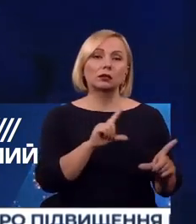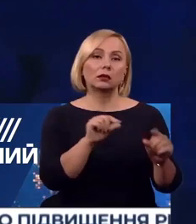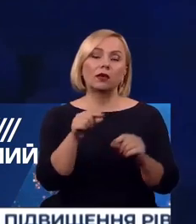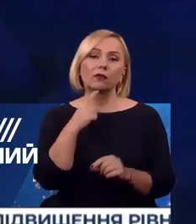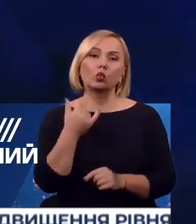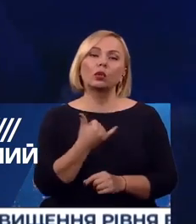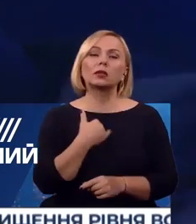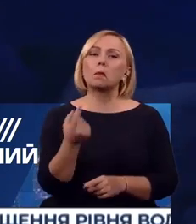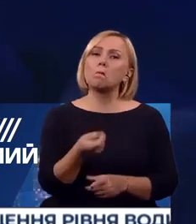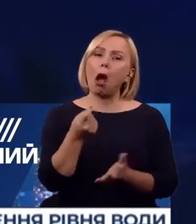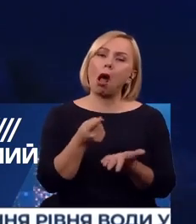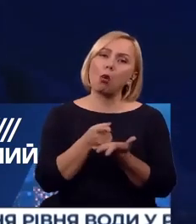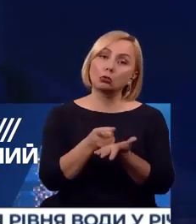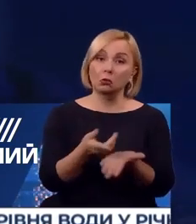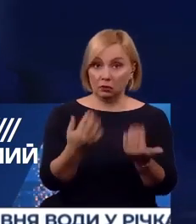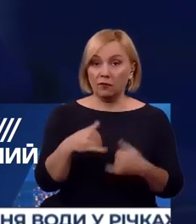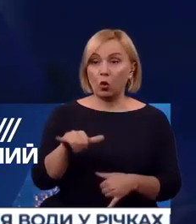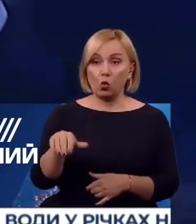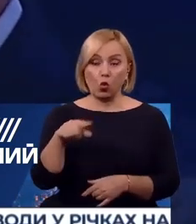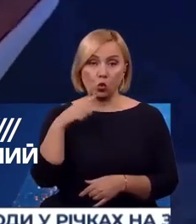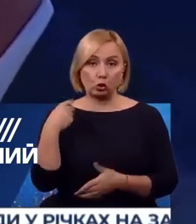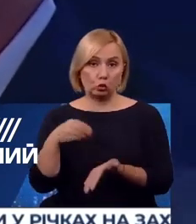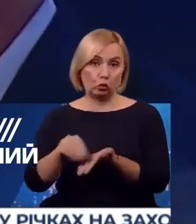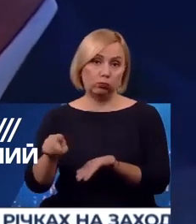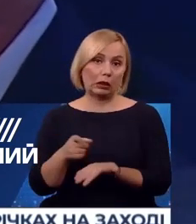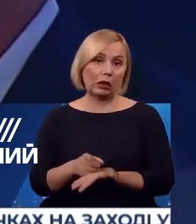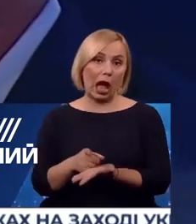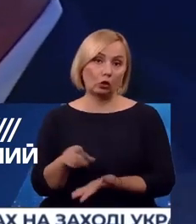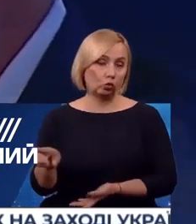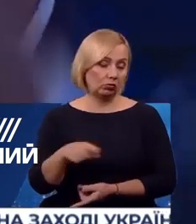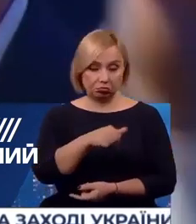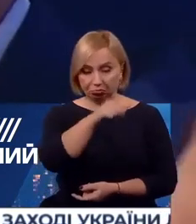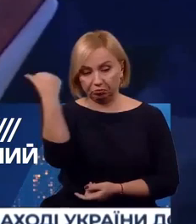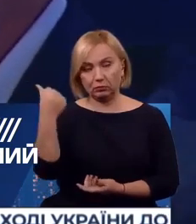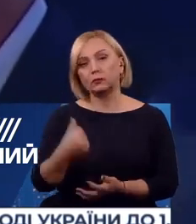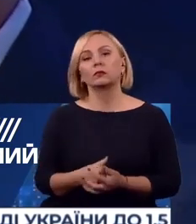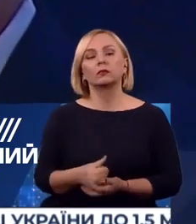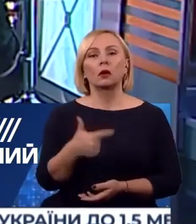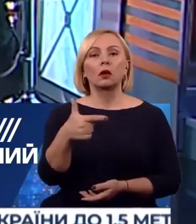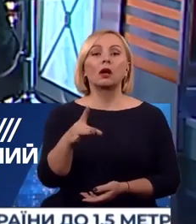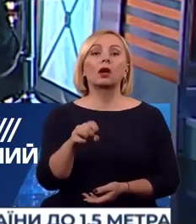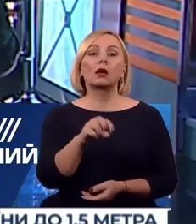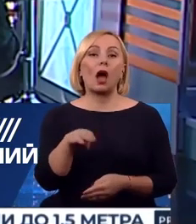мало танків. Чому б нам в Росії танки не купувати? У них достатньо танків. На гради, он на